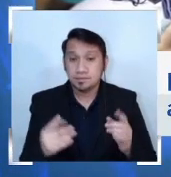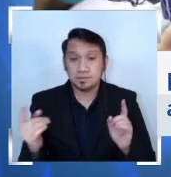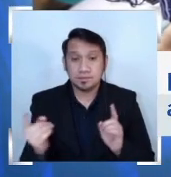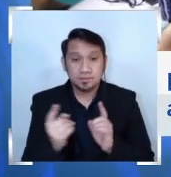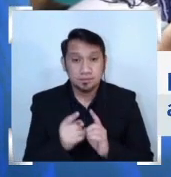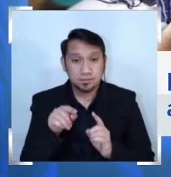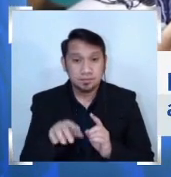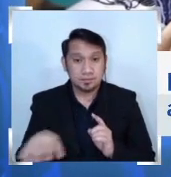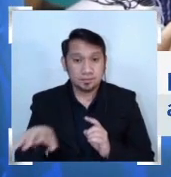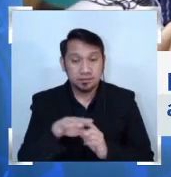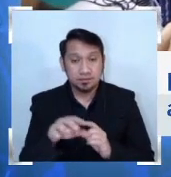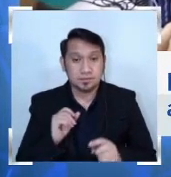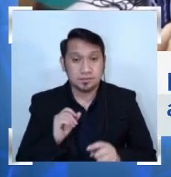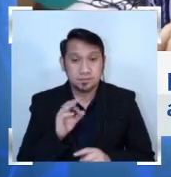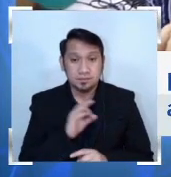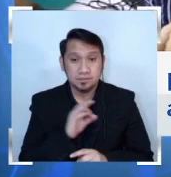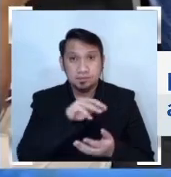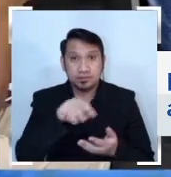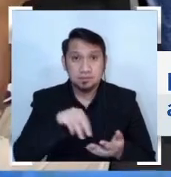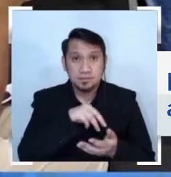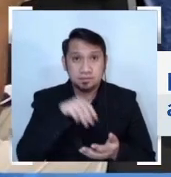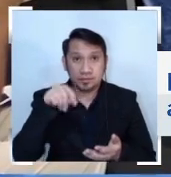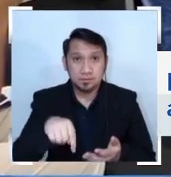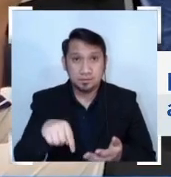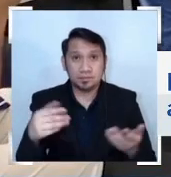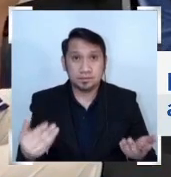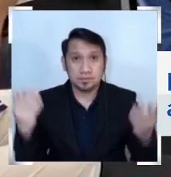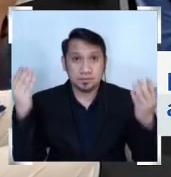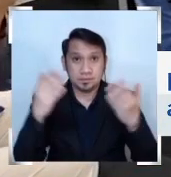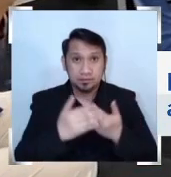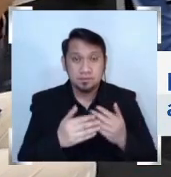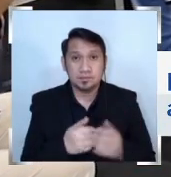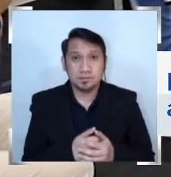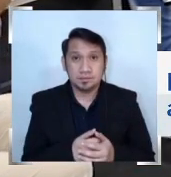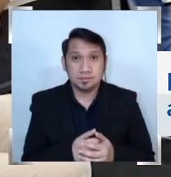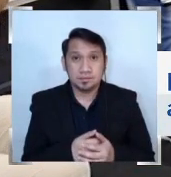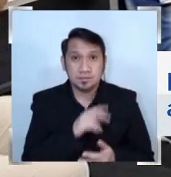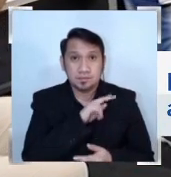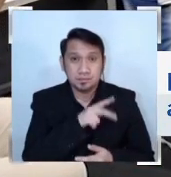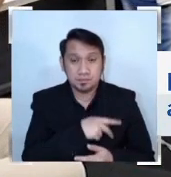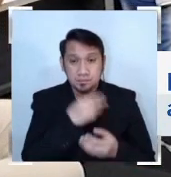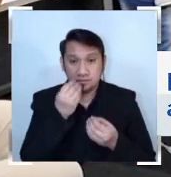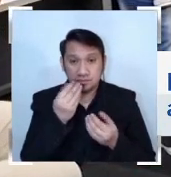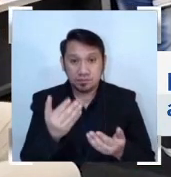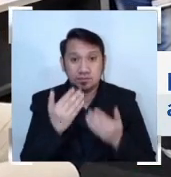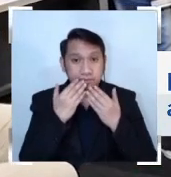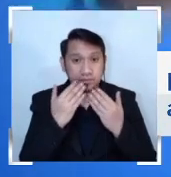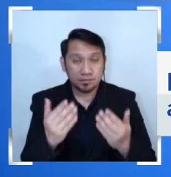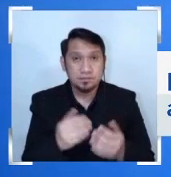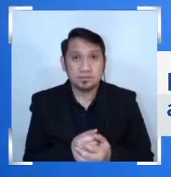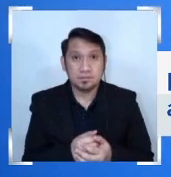campaign staff sa kanyang headquarters sa Mandaluyong ngayong gabi para personal na ipaabot ang kanyang pasasalamat. Ayon sa tagapagsalita ng